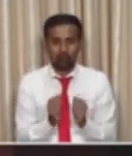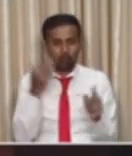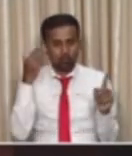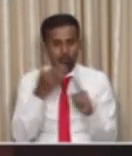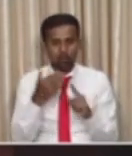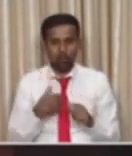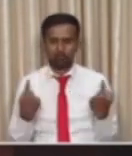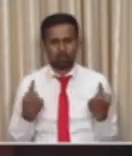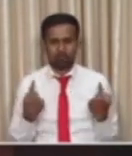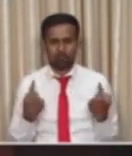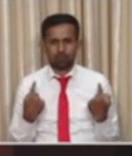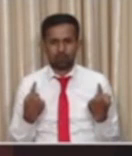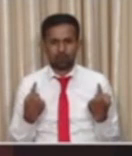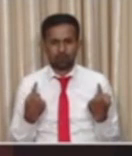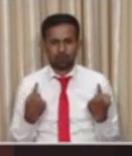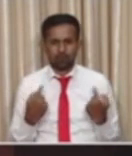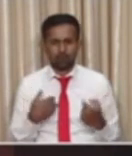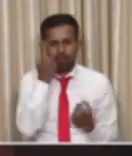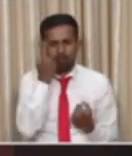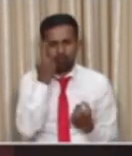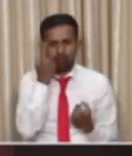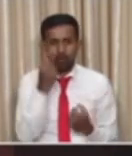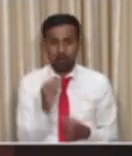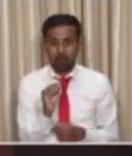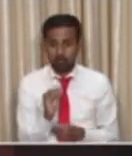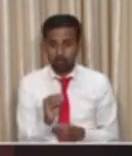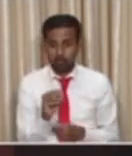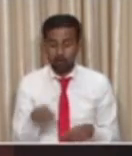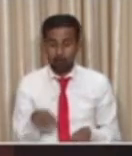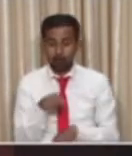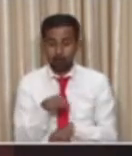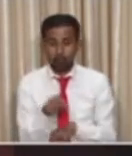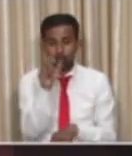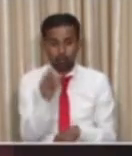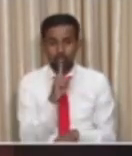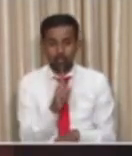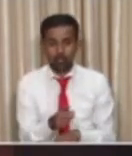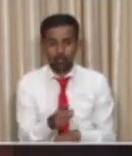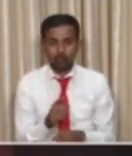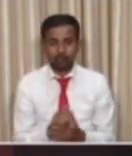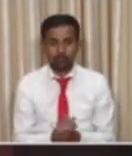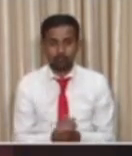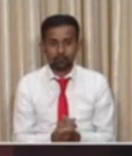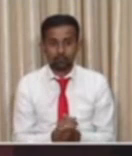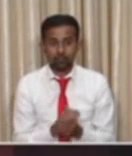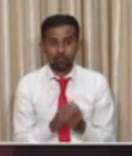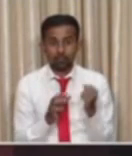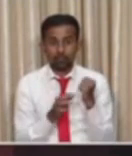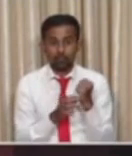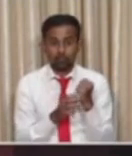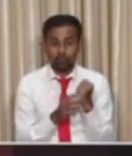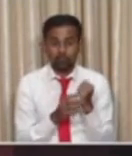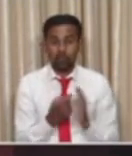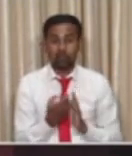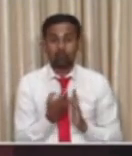அப்பே பரஸ்பரம் திபினோம் அப்பே பிலிவந்து வினாஸ் மத்திய தரணும் அபை மே முகத்தை மங்க புத்துமாட்ட சந்தான கரான்ட்டு ஒன்று வரப்பிரசாத